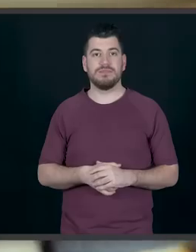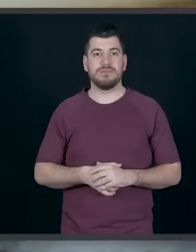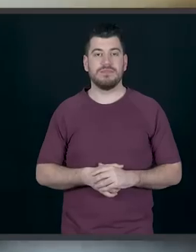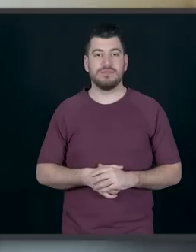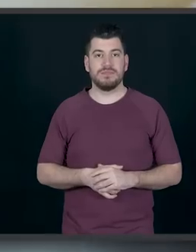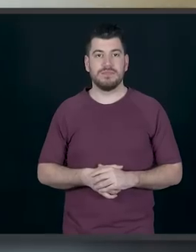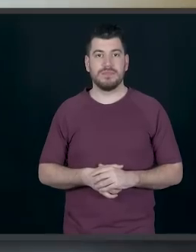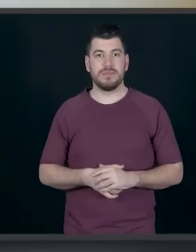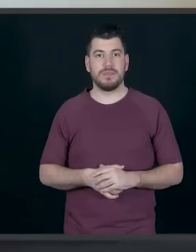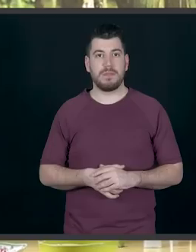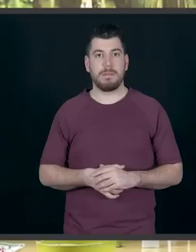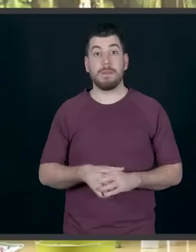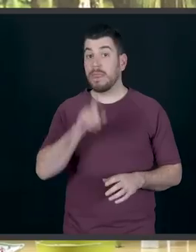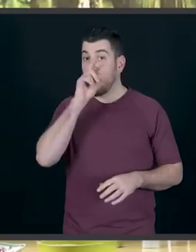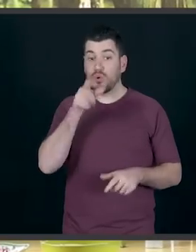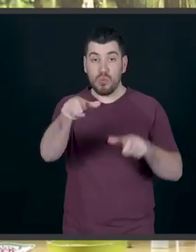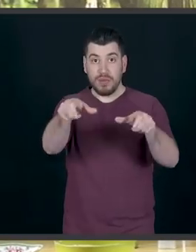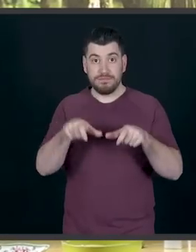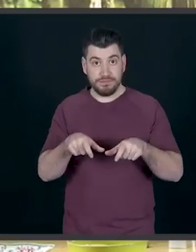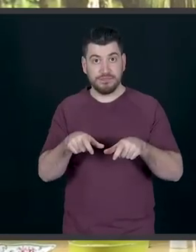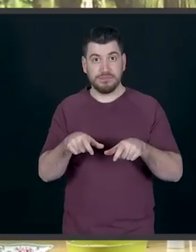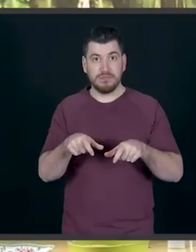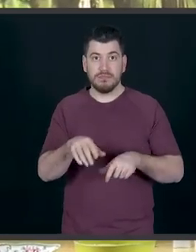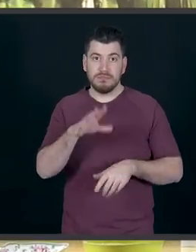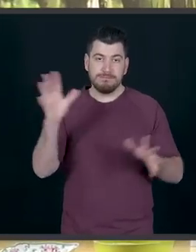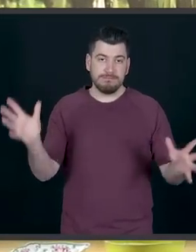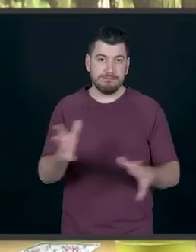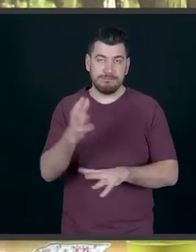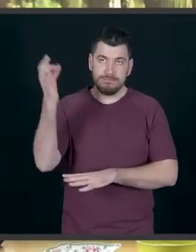κάνουμε. Παίρνουμε τα κοτόπουλα. Πω.